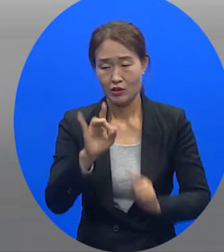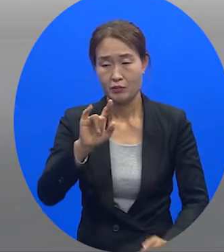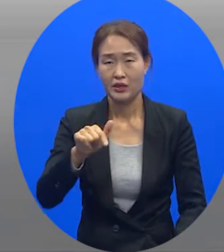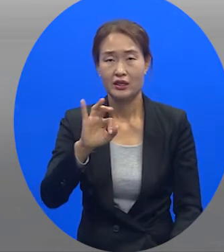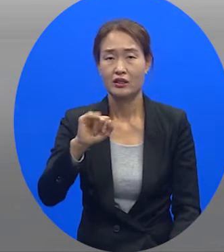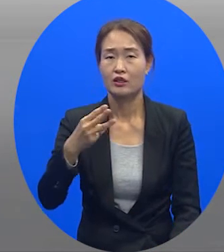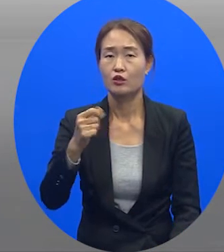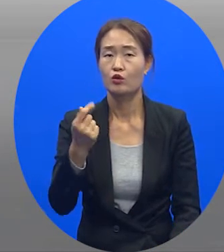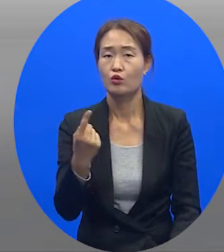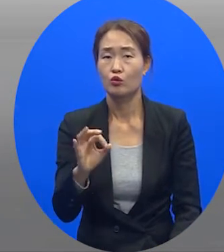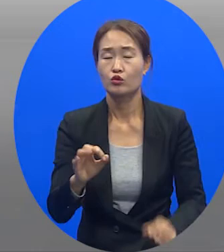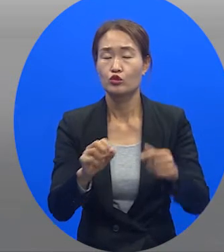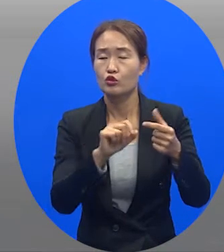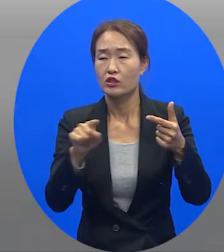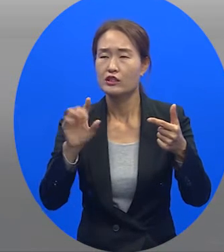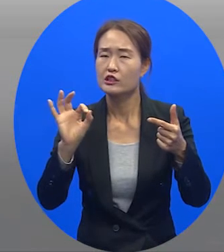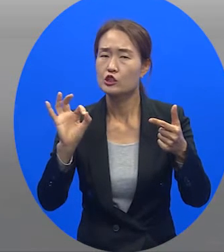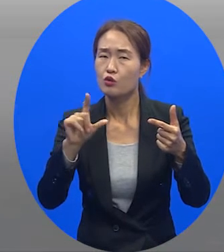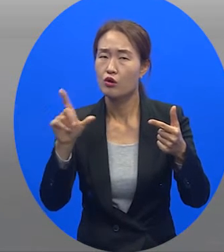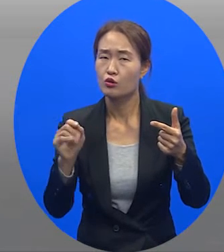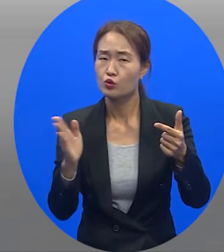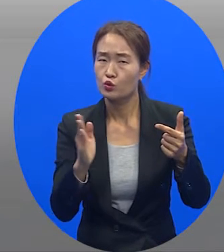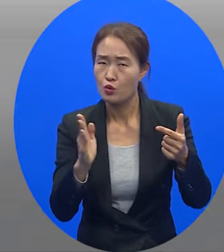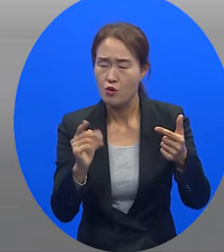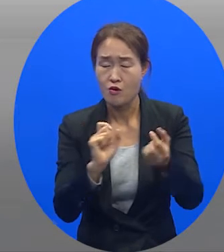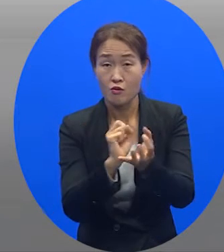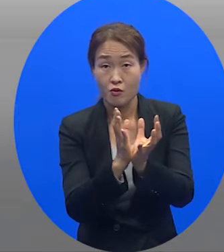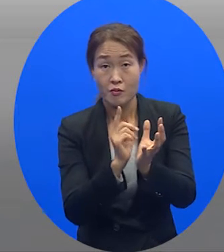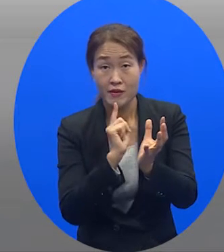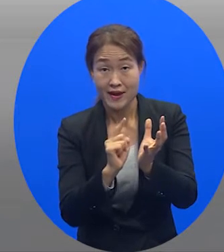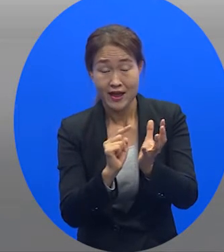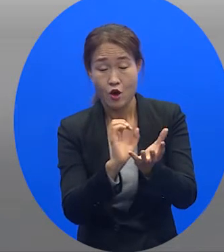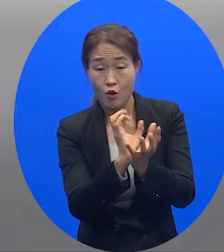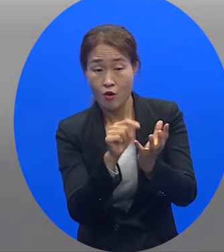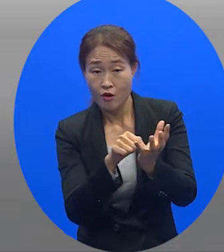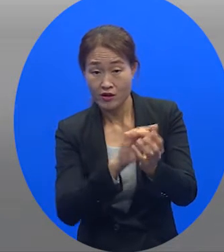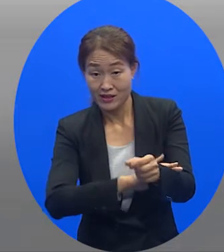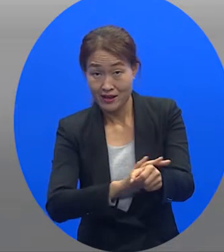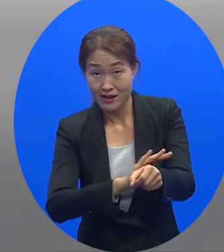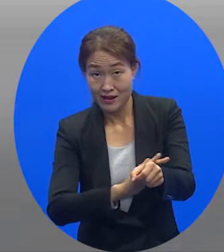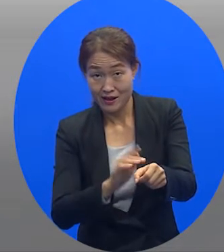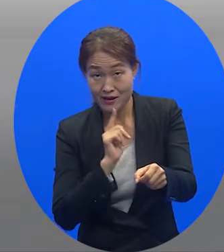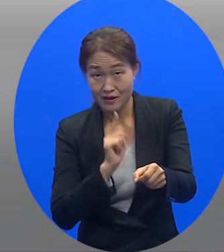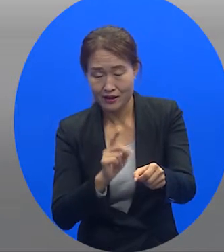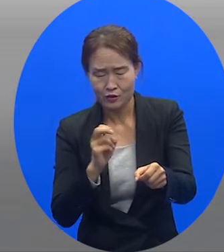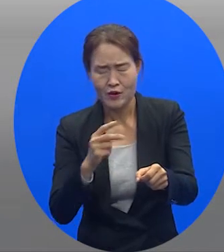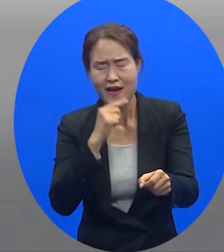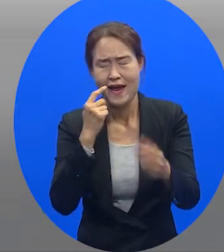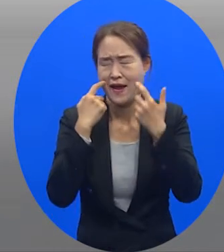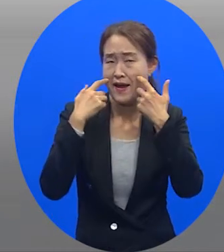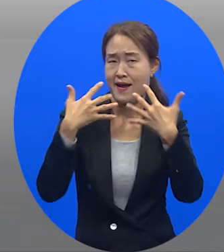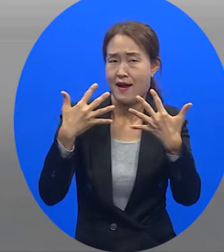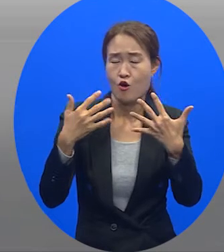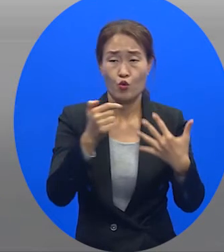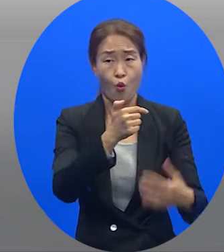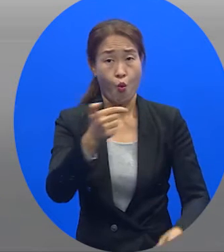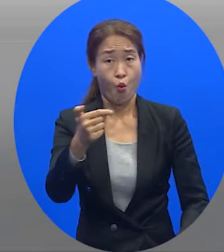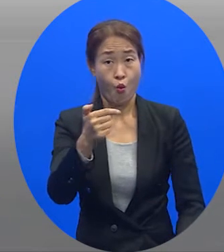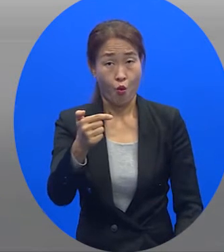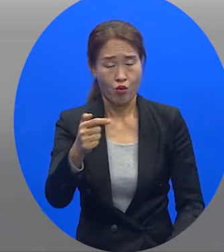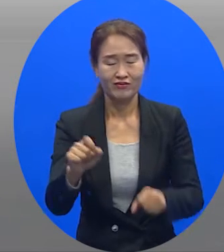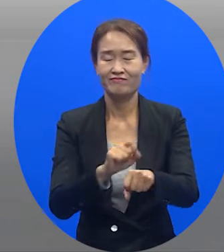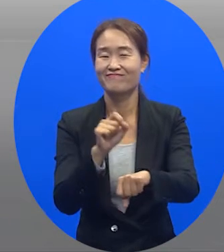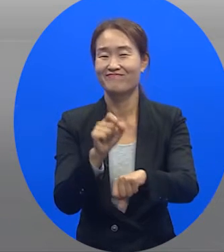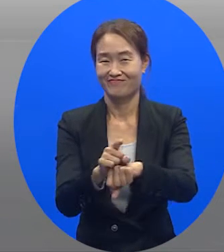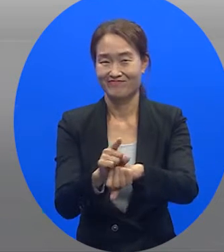백일홍은 보통 6월에서 10월 사이에 피고요. 선명한 색과 꽃송이가 잘 핀다는 것, 그리고 거대하다는